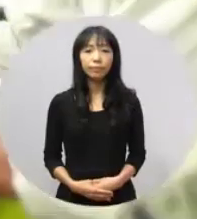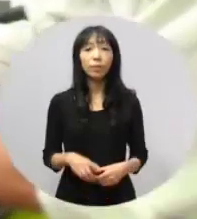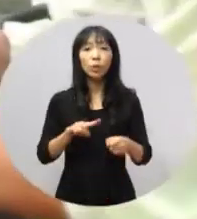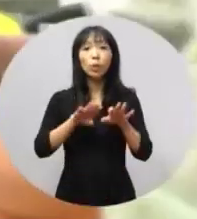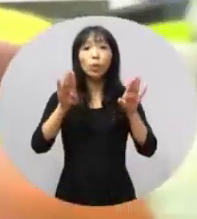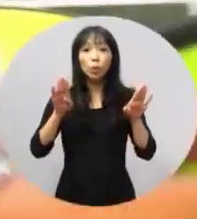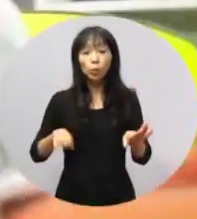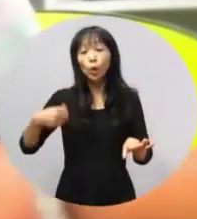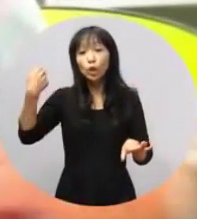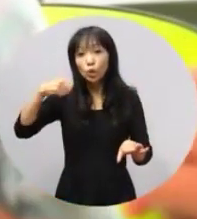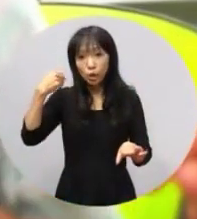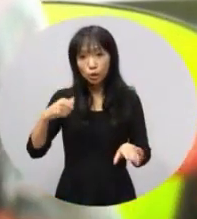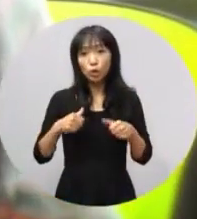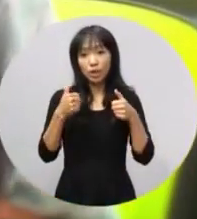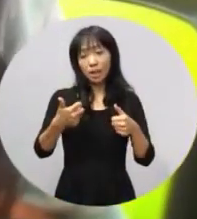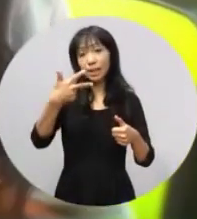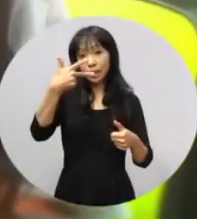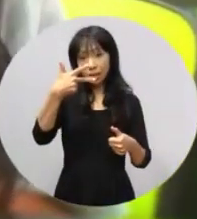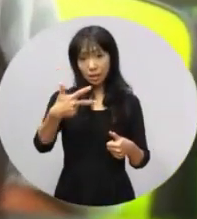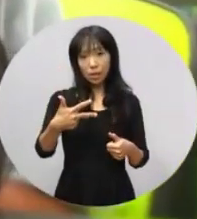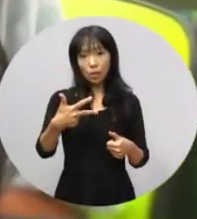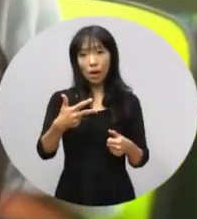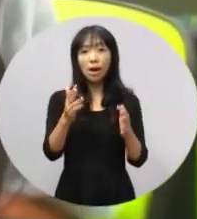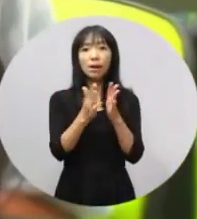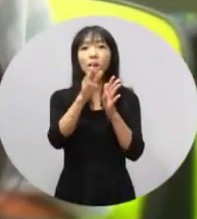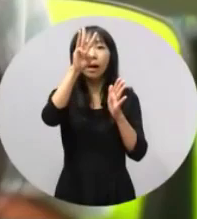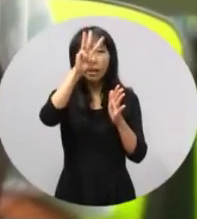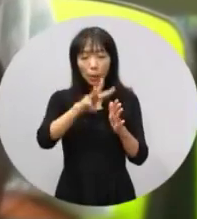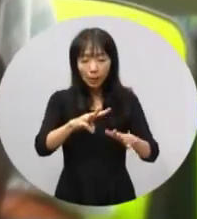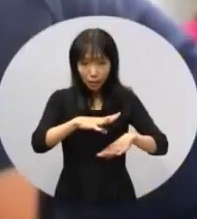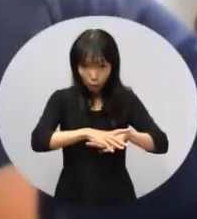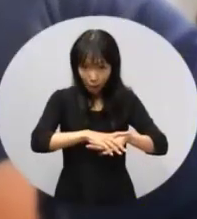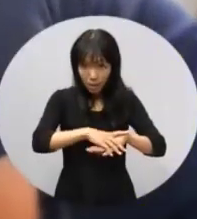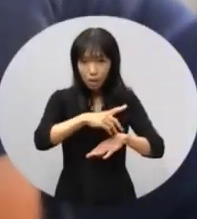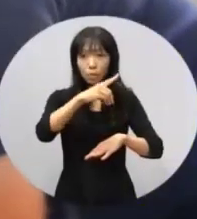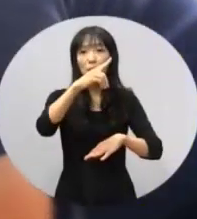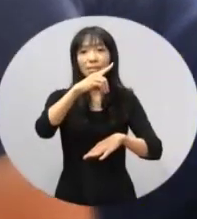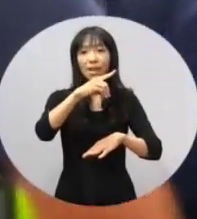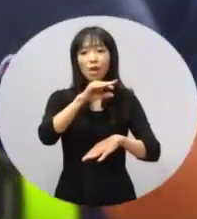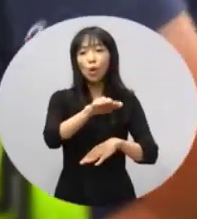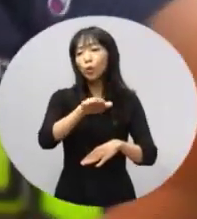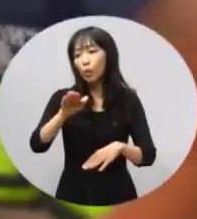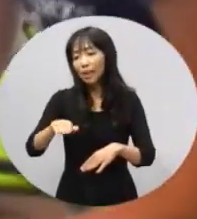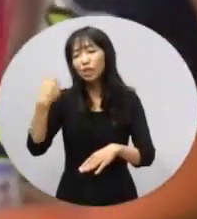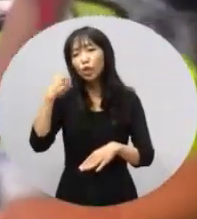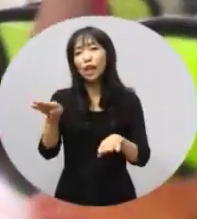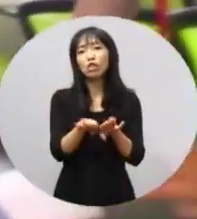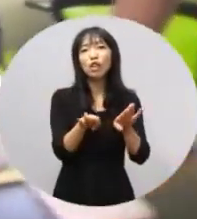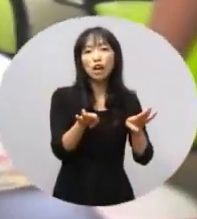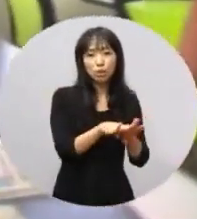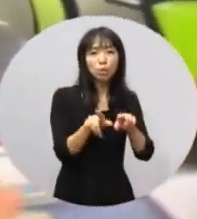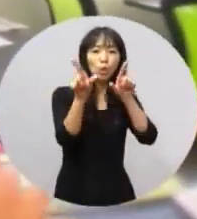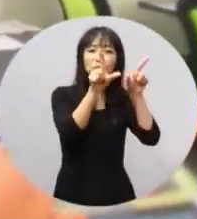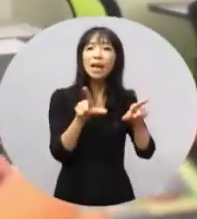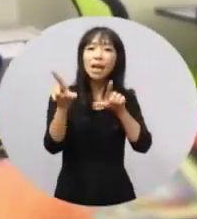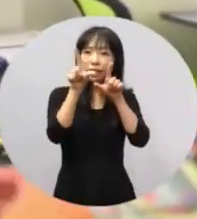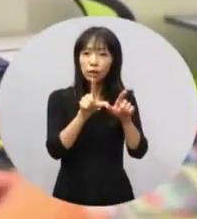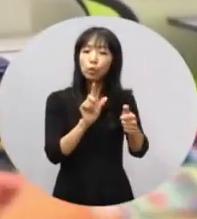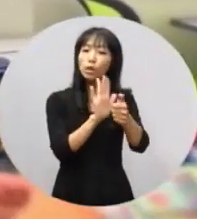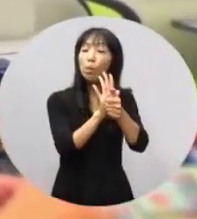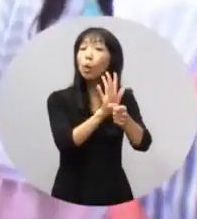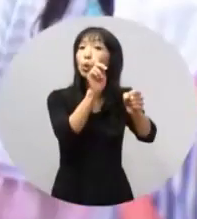今年の夏茅ヶ崎市では体は県内で初めて子どもたちの夏休みの生活をサポート